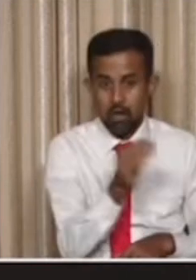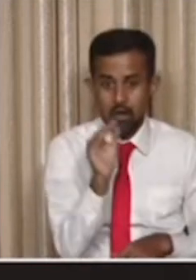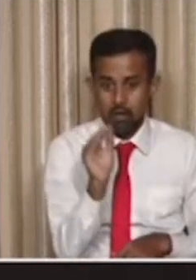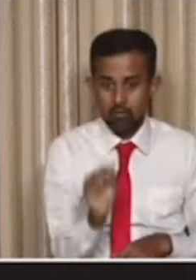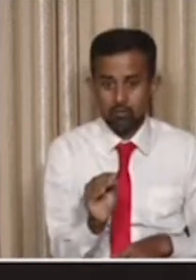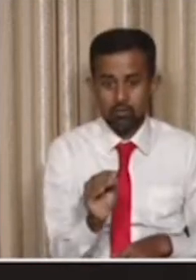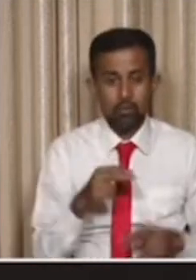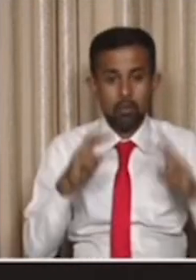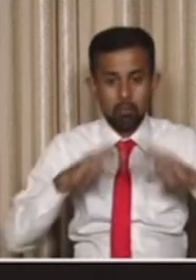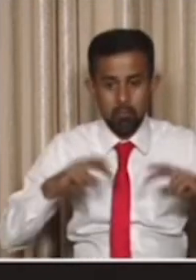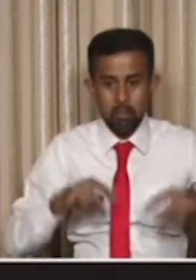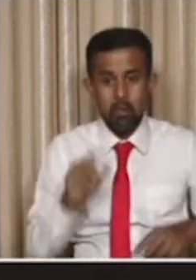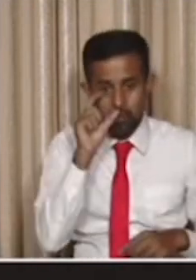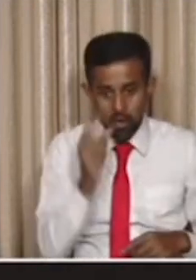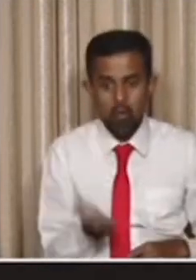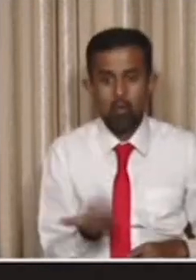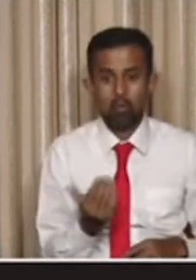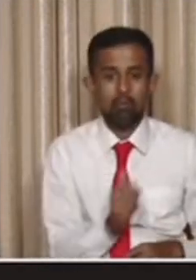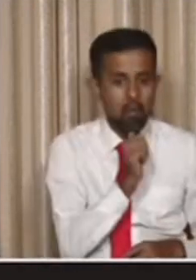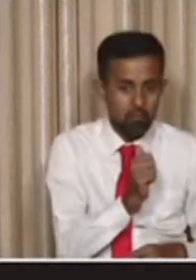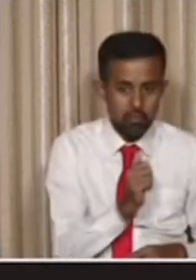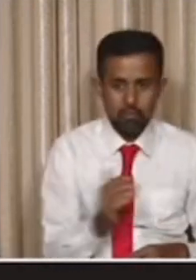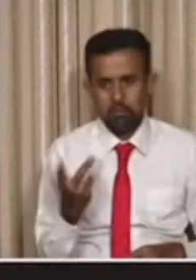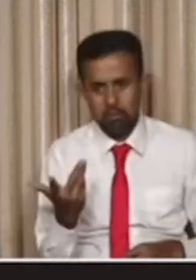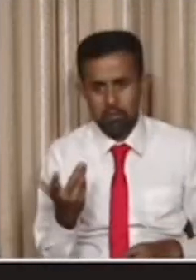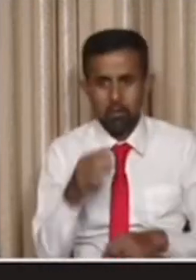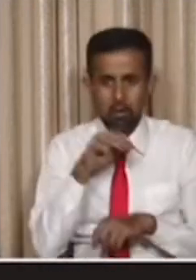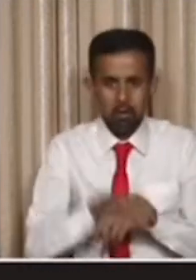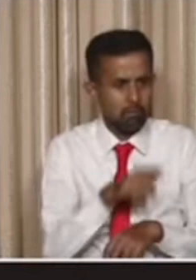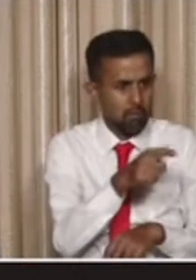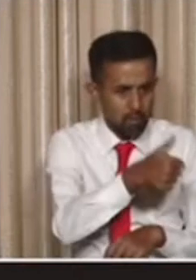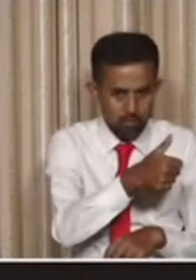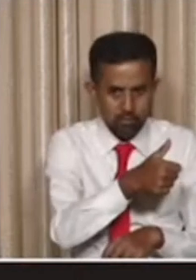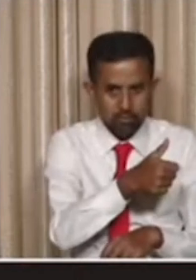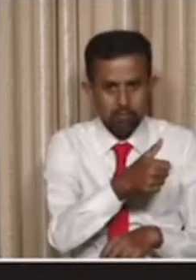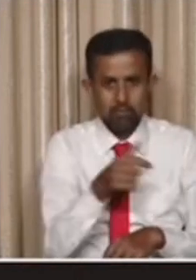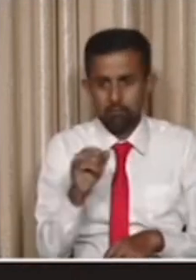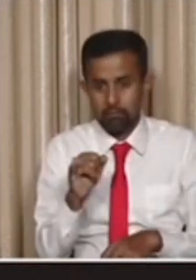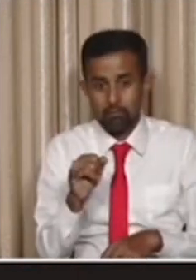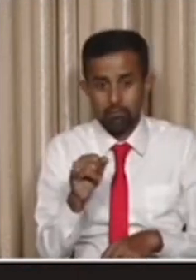tak. Pariksaan yang kalau balan minum, mereka sattya tawe, asattya tawe, mereka hari deh, yageng,